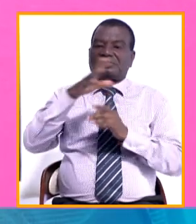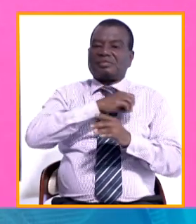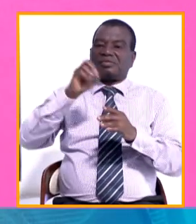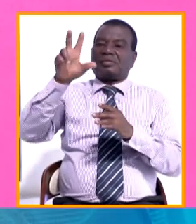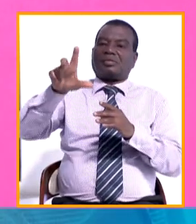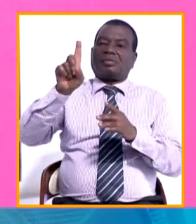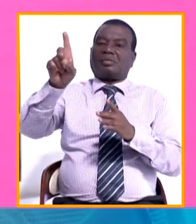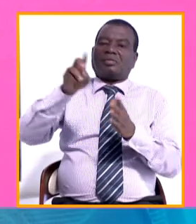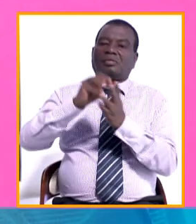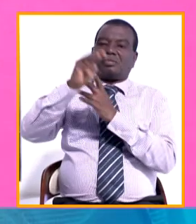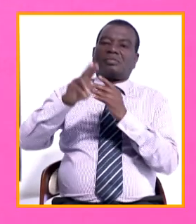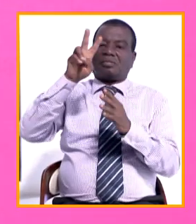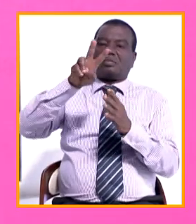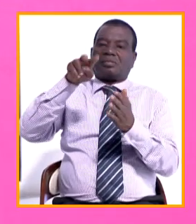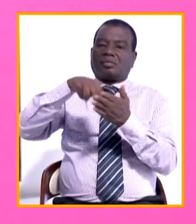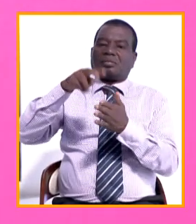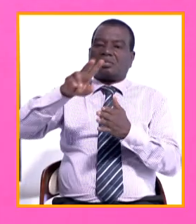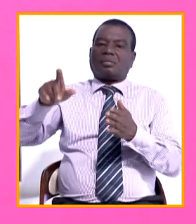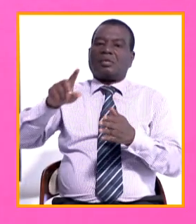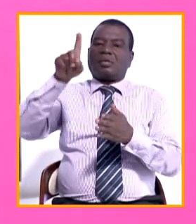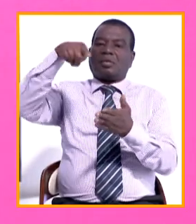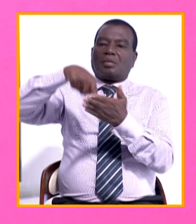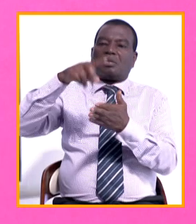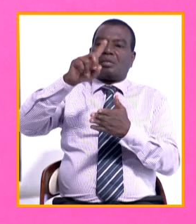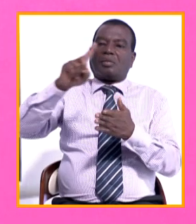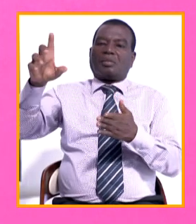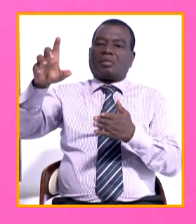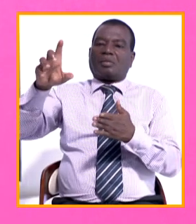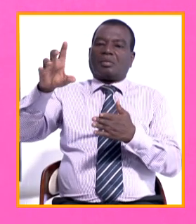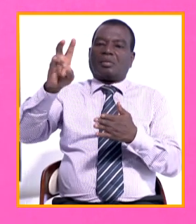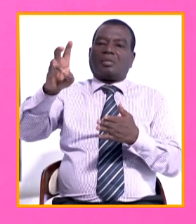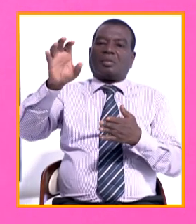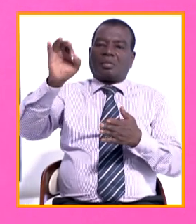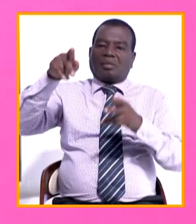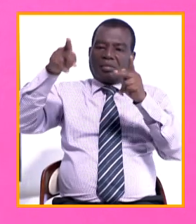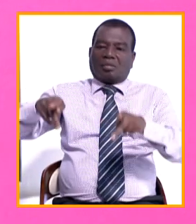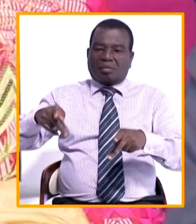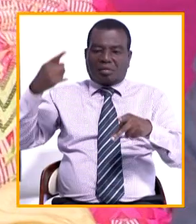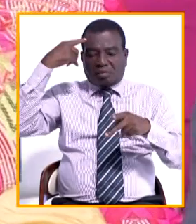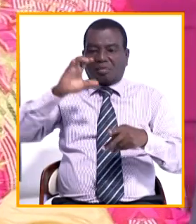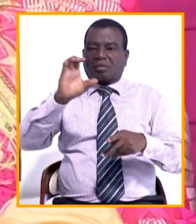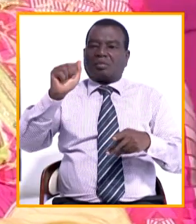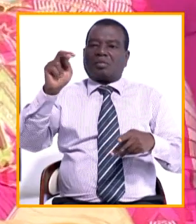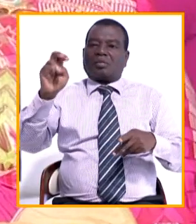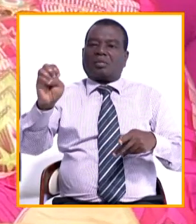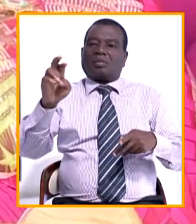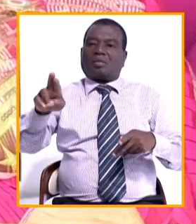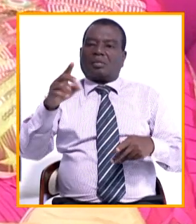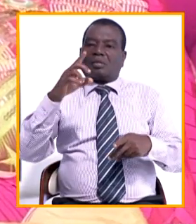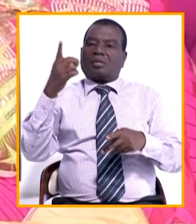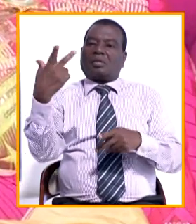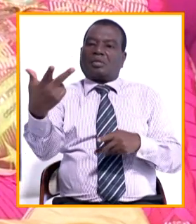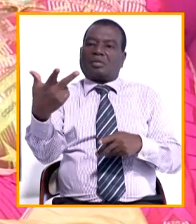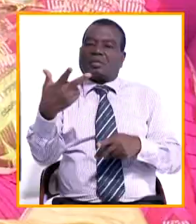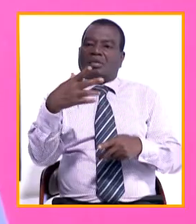31 mars 2022 1179 personnes au CNRAO pour cancer du sein, dont 3 hommes.